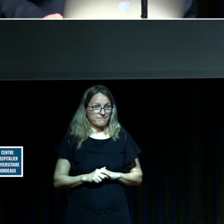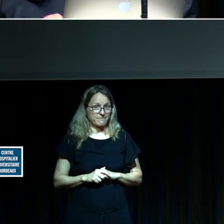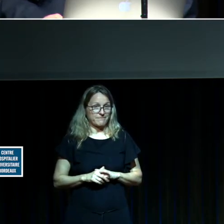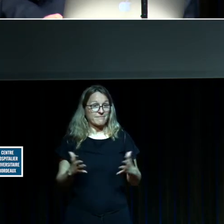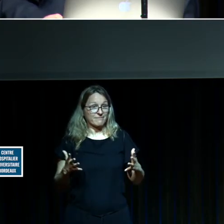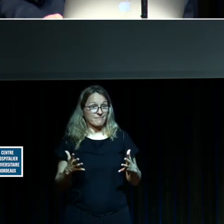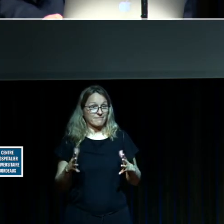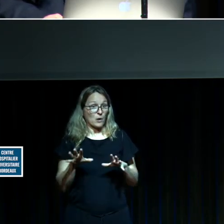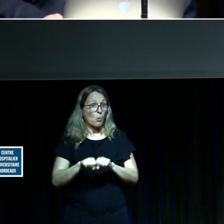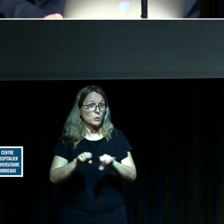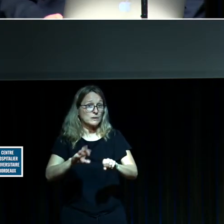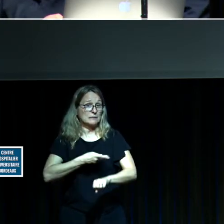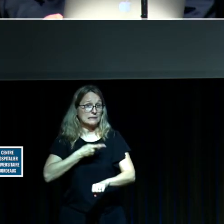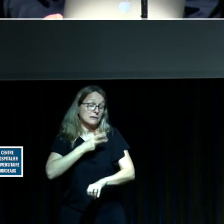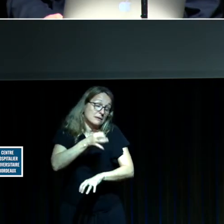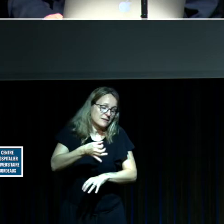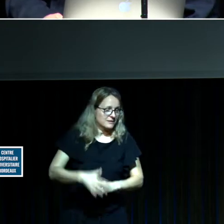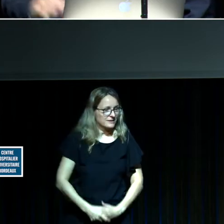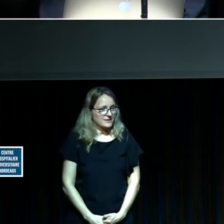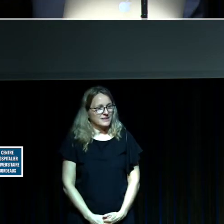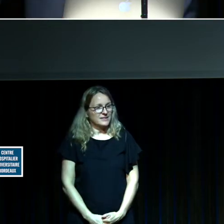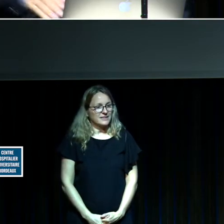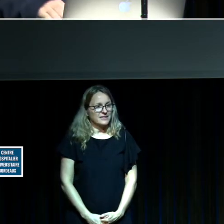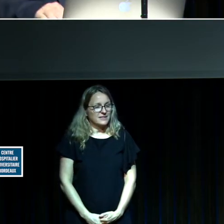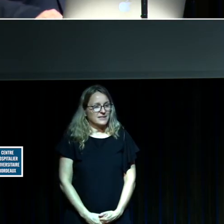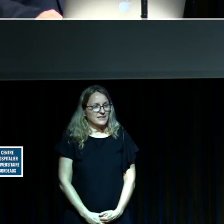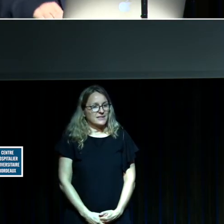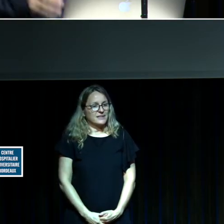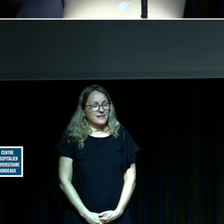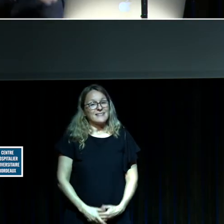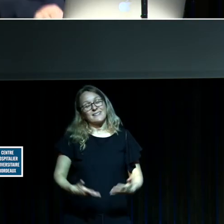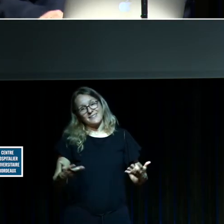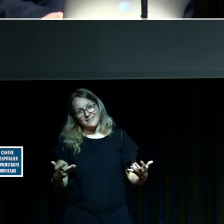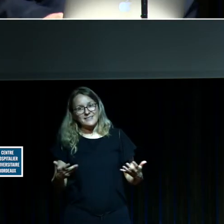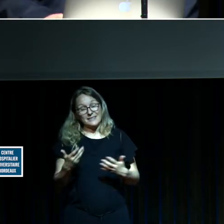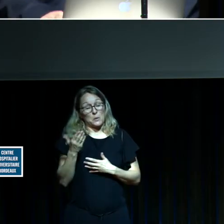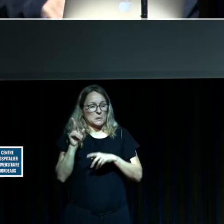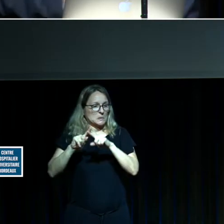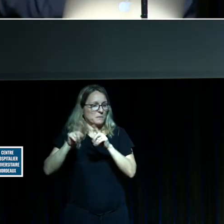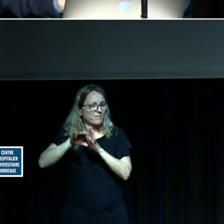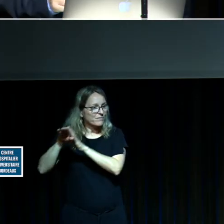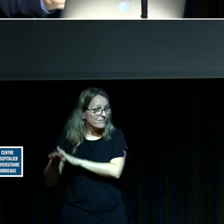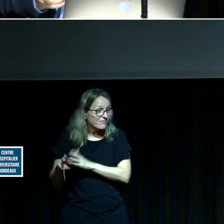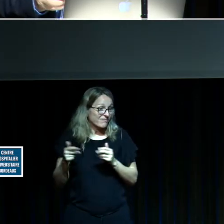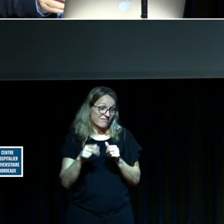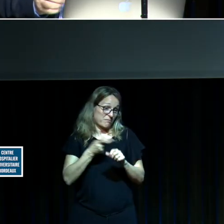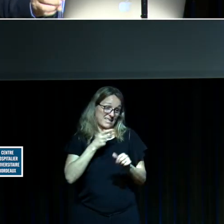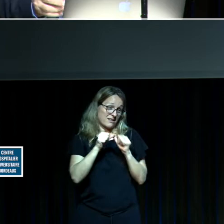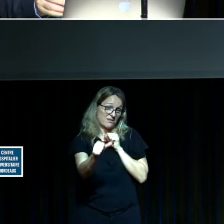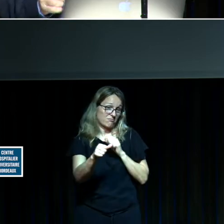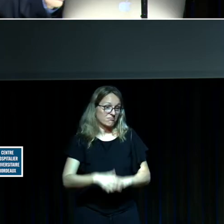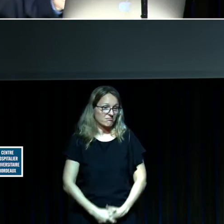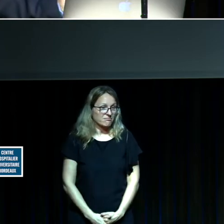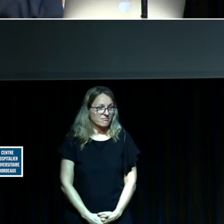On en fabrique? Oui, d'accord, mais ça se joue à un autre niveau. Mais on utilise la télémédecine.